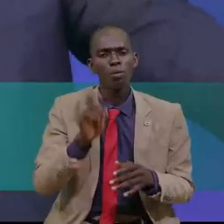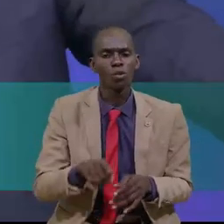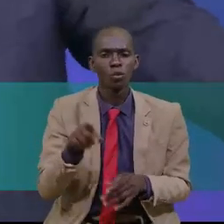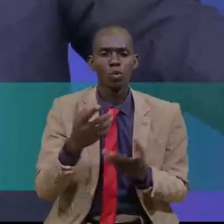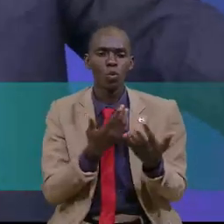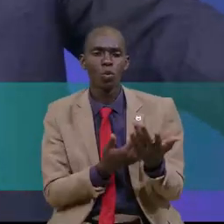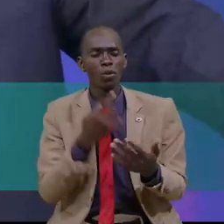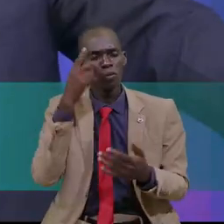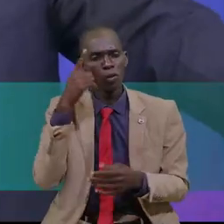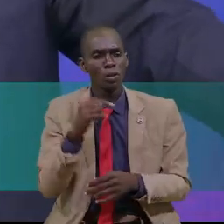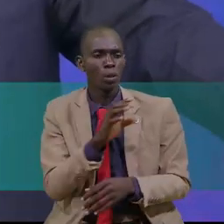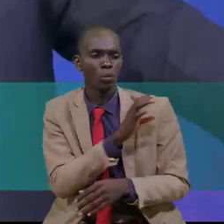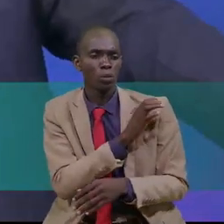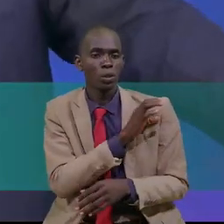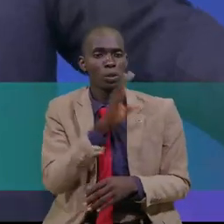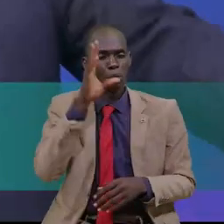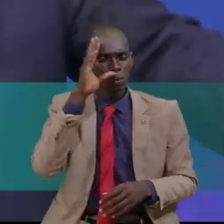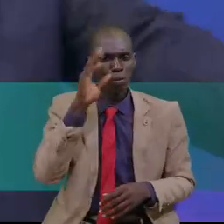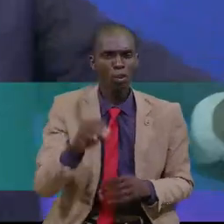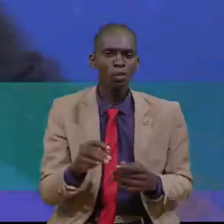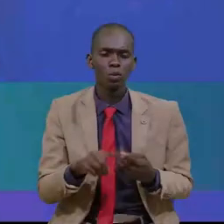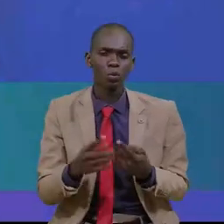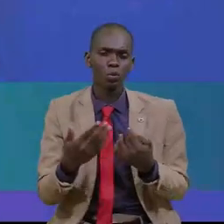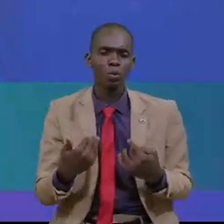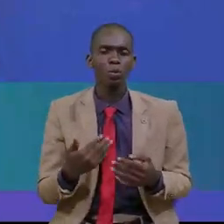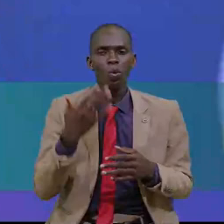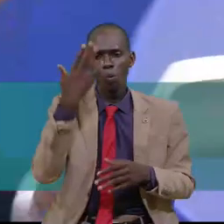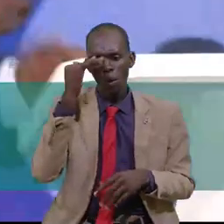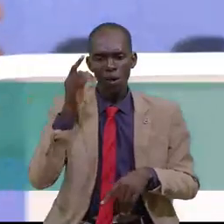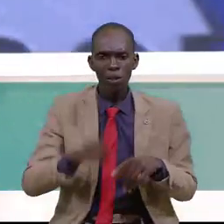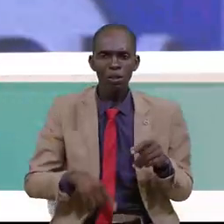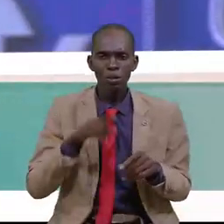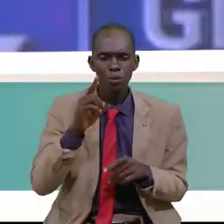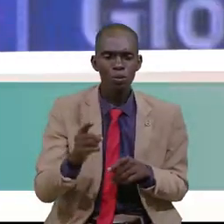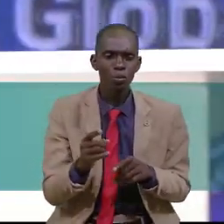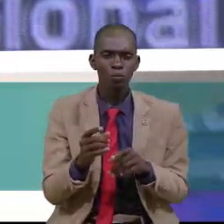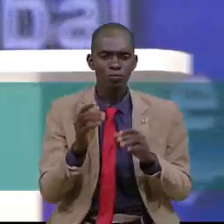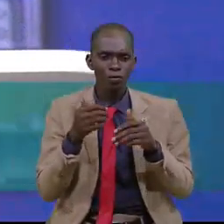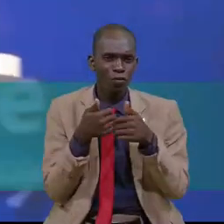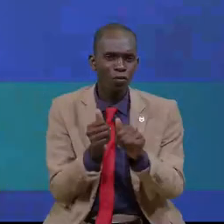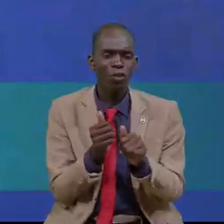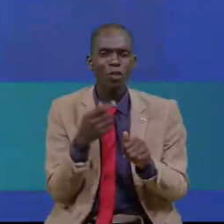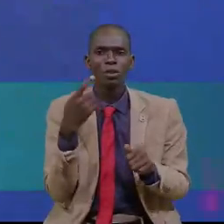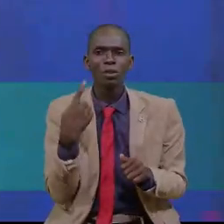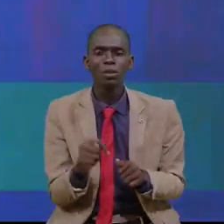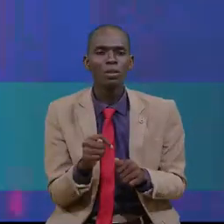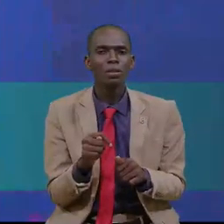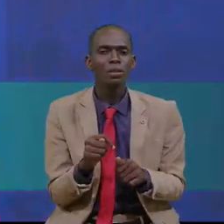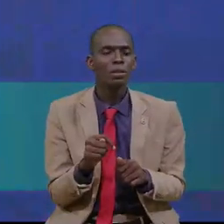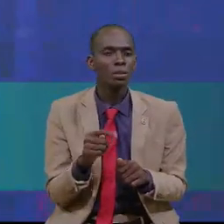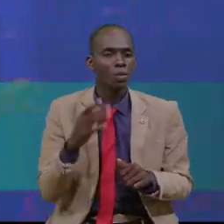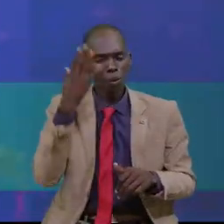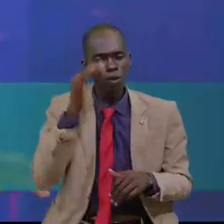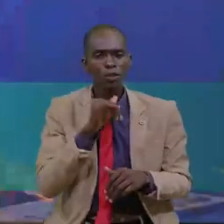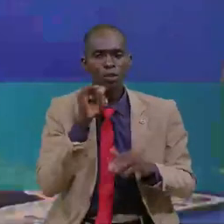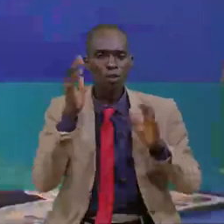attendre que le policier sonne la sirène pour que tu puisses te cacher? Est-ce que tu ne peux